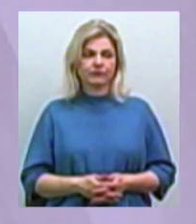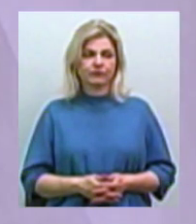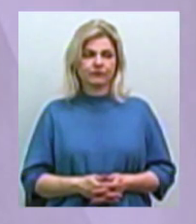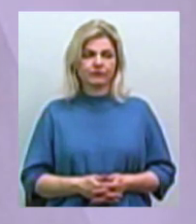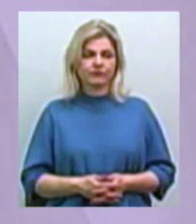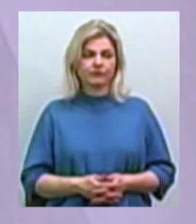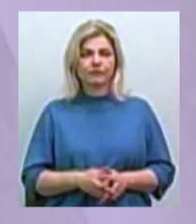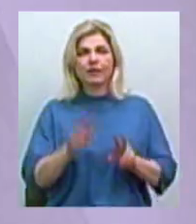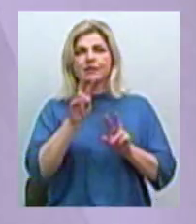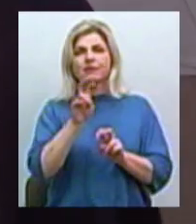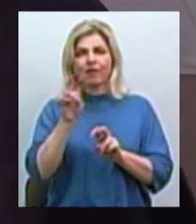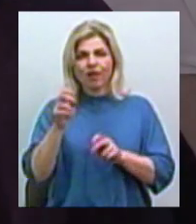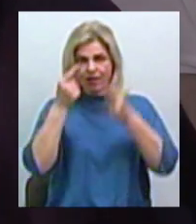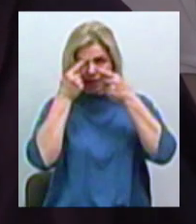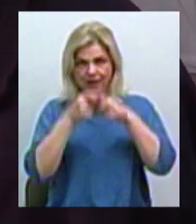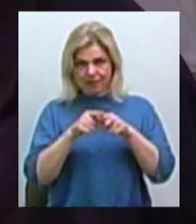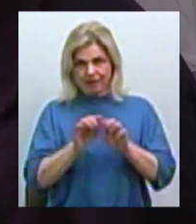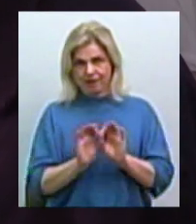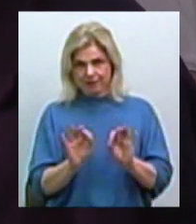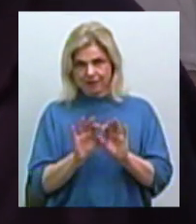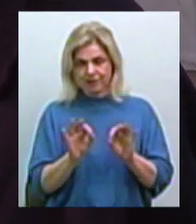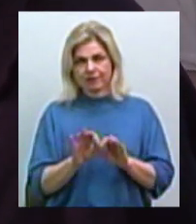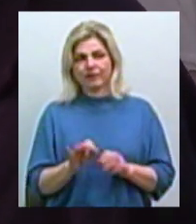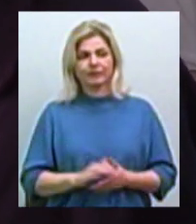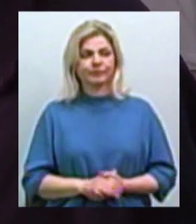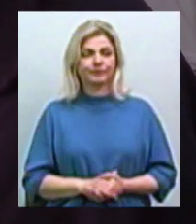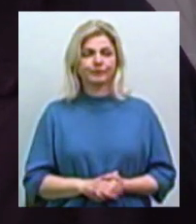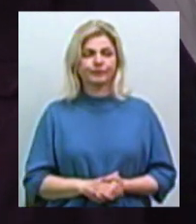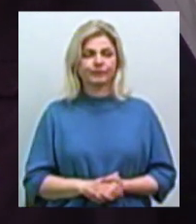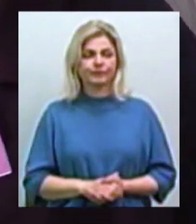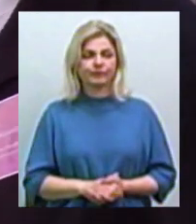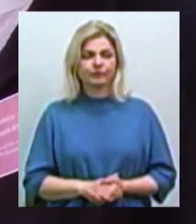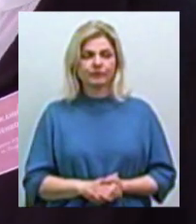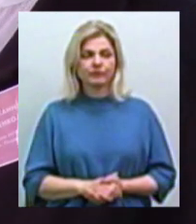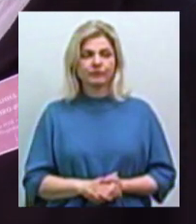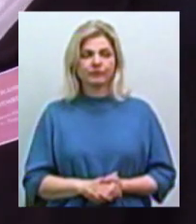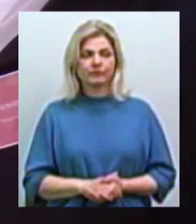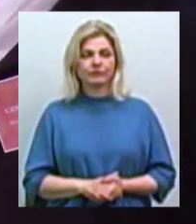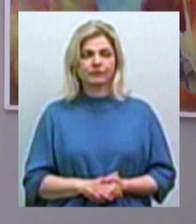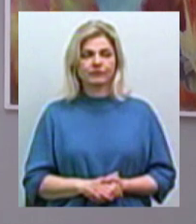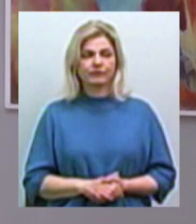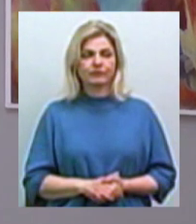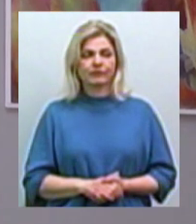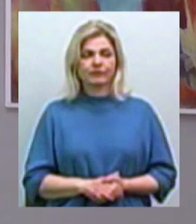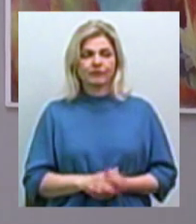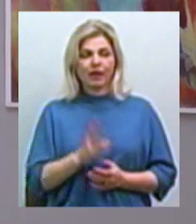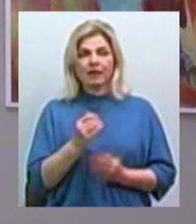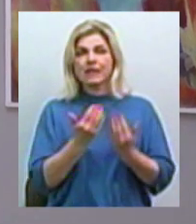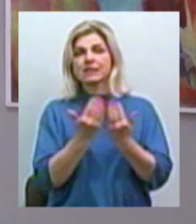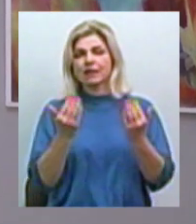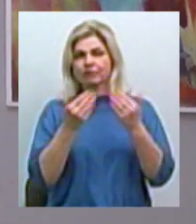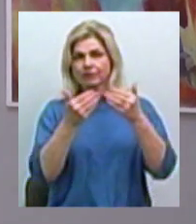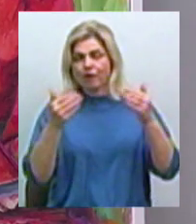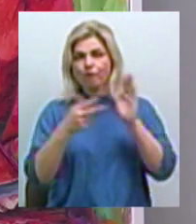зубцювання, набірування і тут теж зазубцьований низ і краї. На стіні розміщені 8